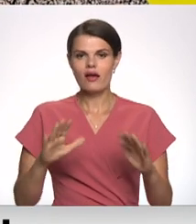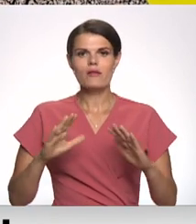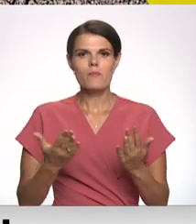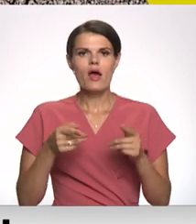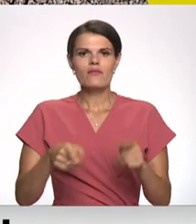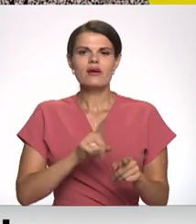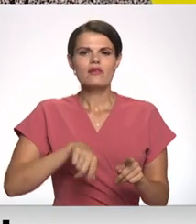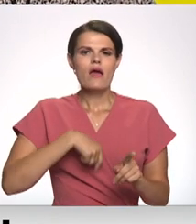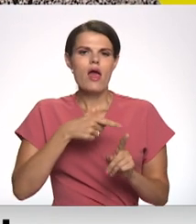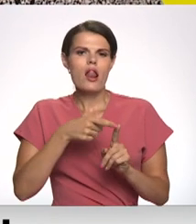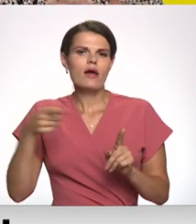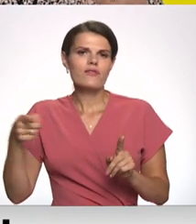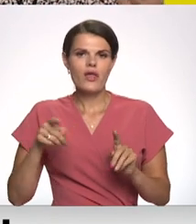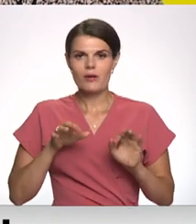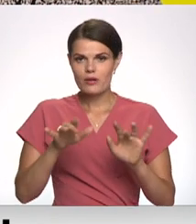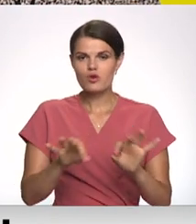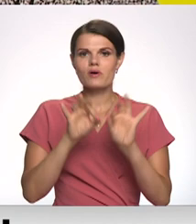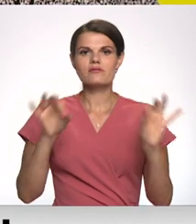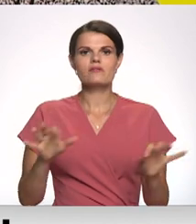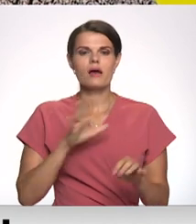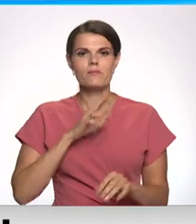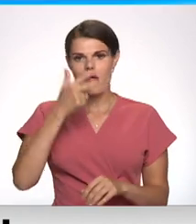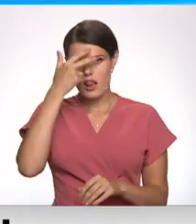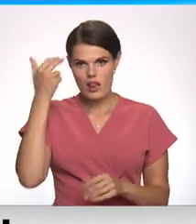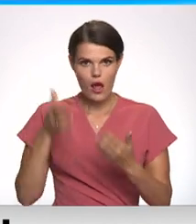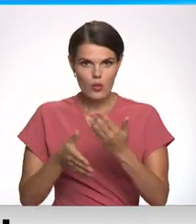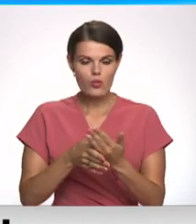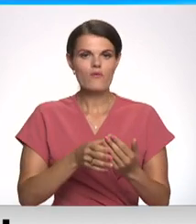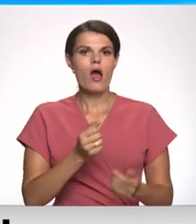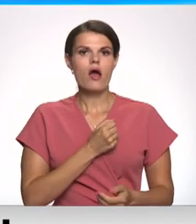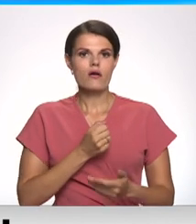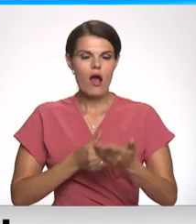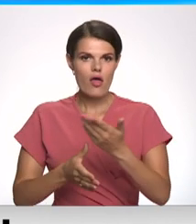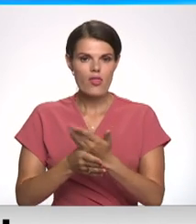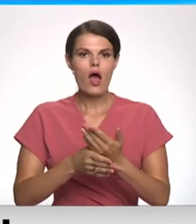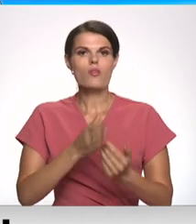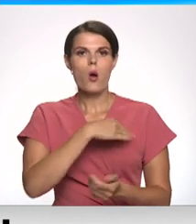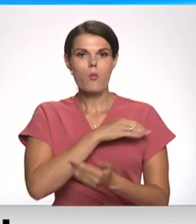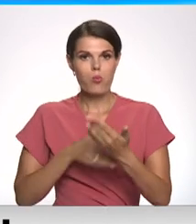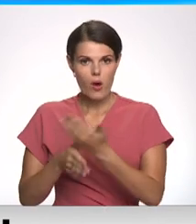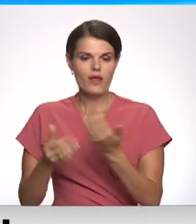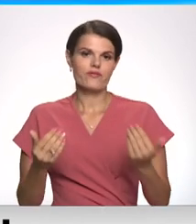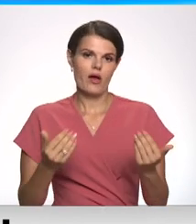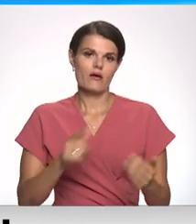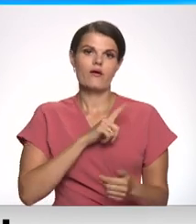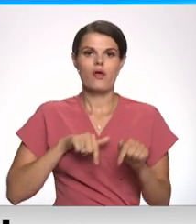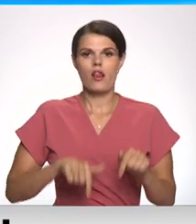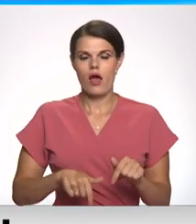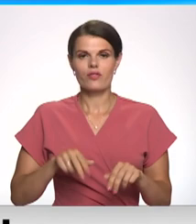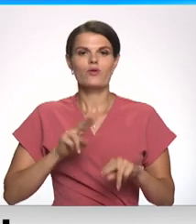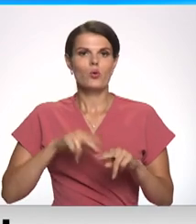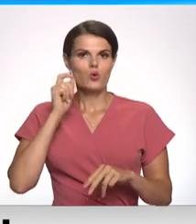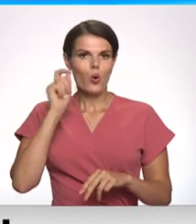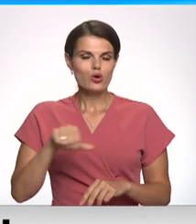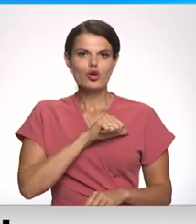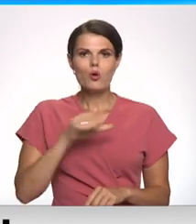ilgtermiņa process, un sākumā bija Lietuva, Kanāda, Polija arī, nu tagad ir mūsu kārt, un Ukraiņi paši to ir ļoti